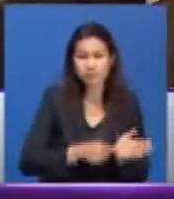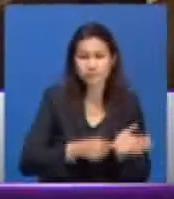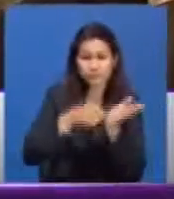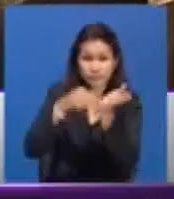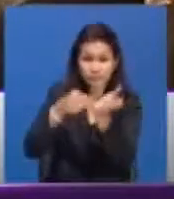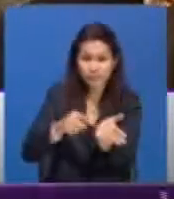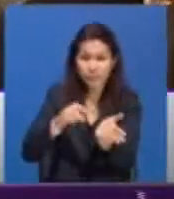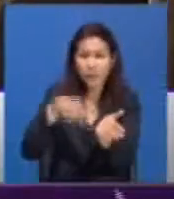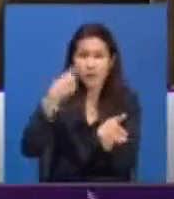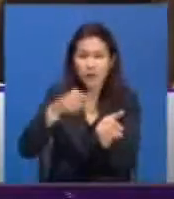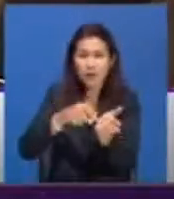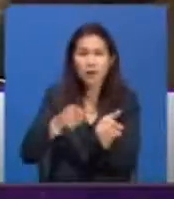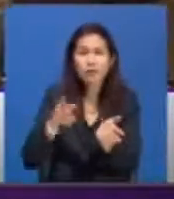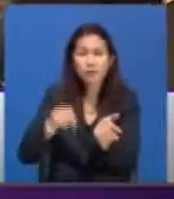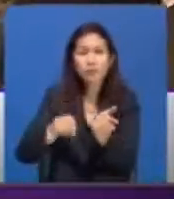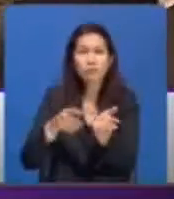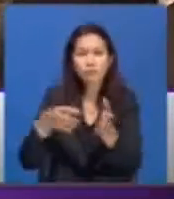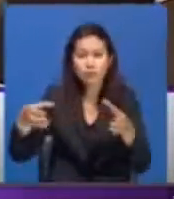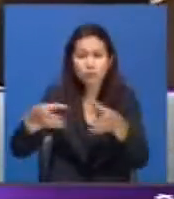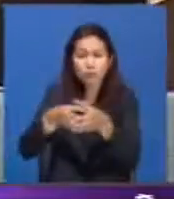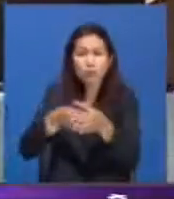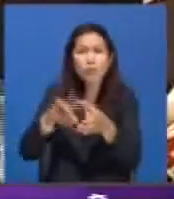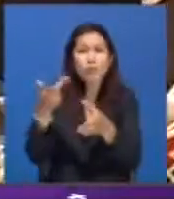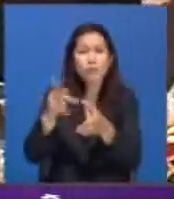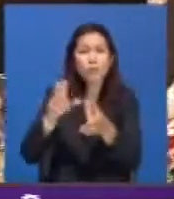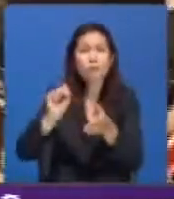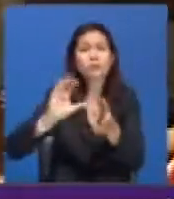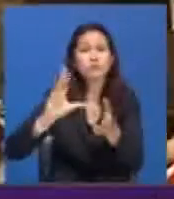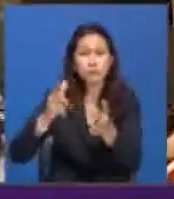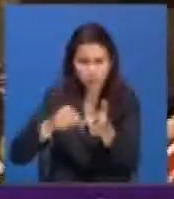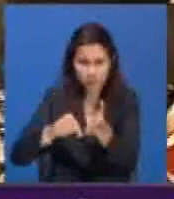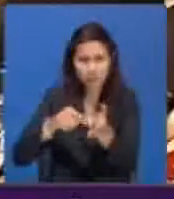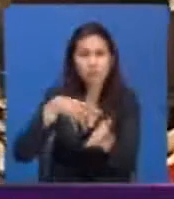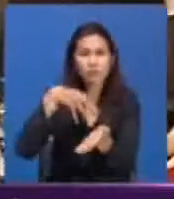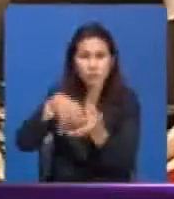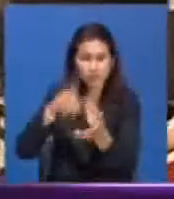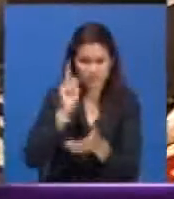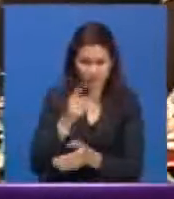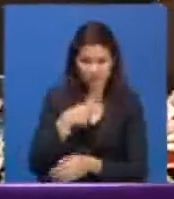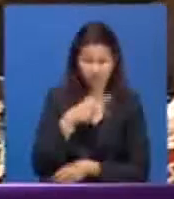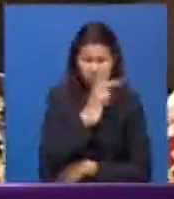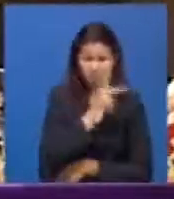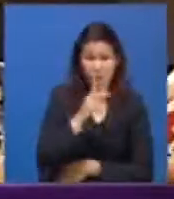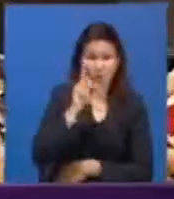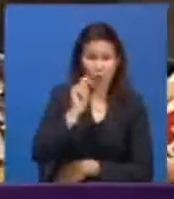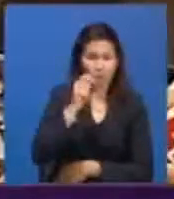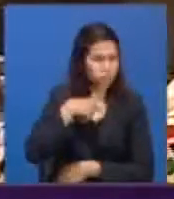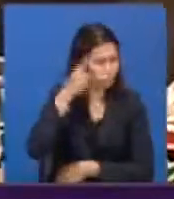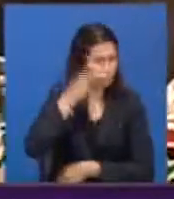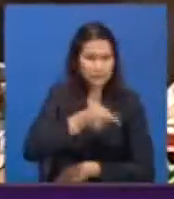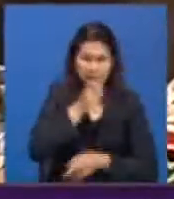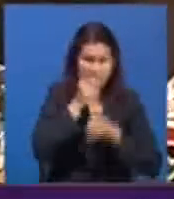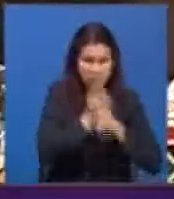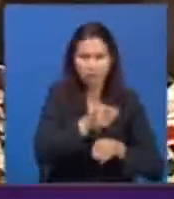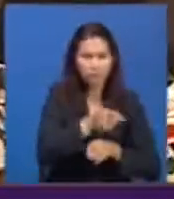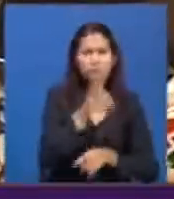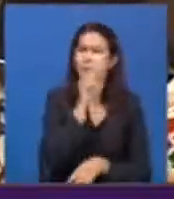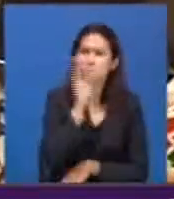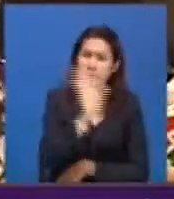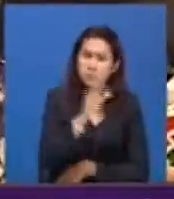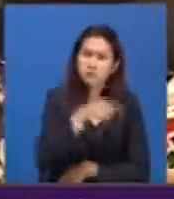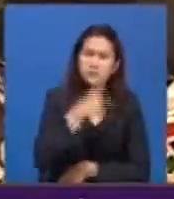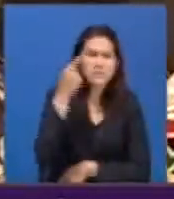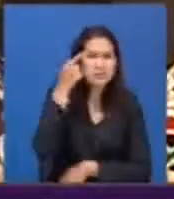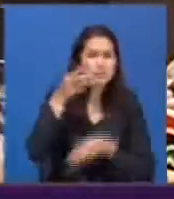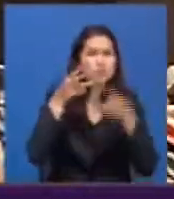ทางฝ่ายปฏิรูปนะครับซึ่งก็ต้องเรียนว่าต้องกลับเรียนว่ากกต.ไม่ได้ฟันธงครับเป็นความเห็นว่าระบบไหนดีอย่าง